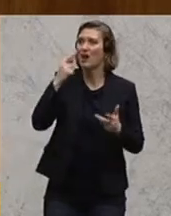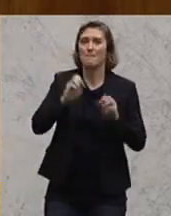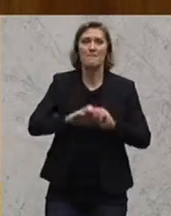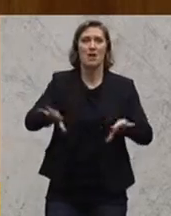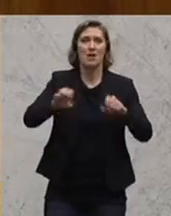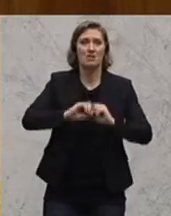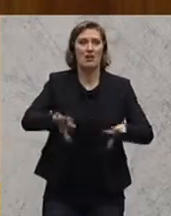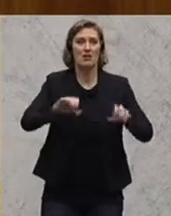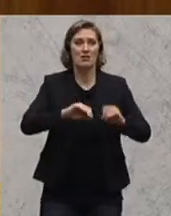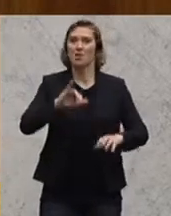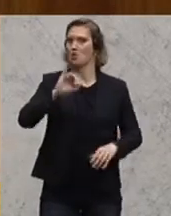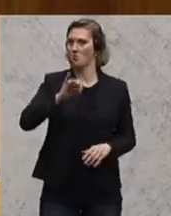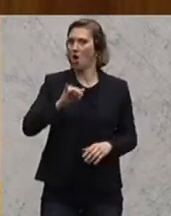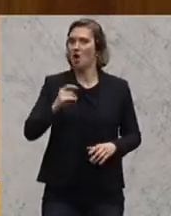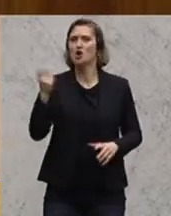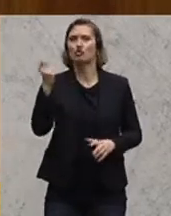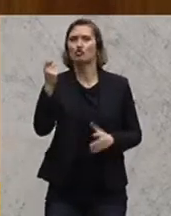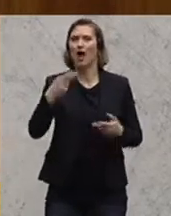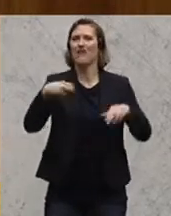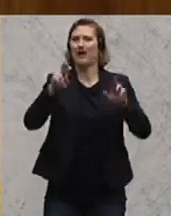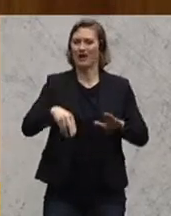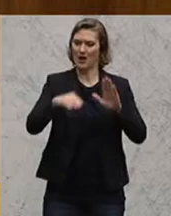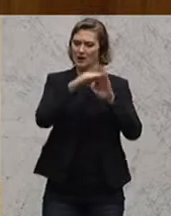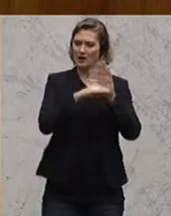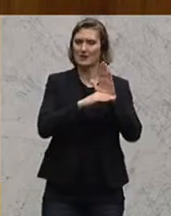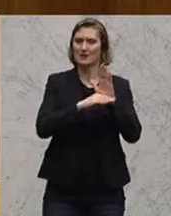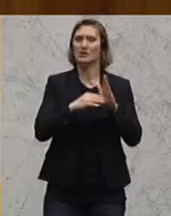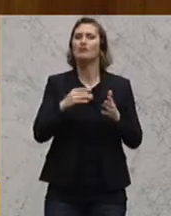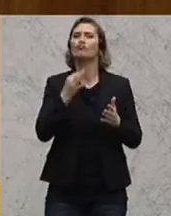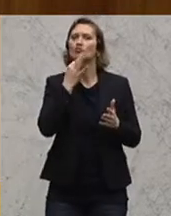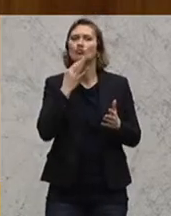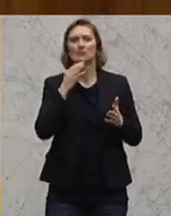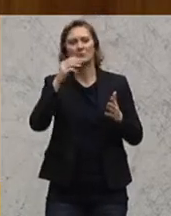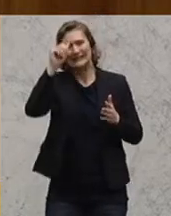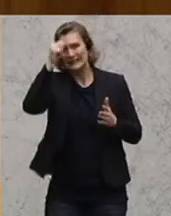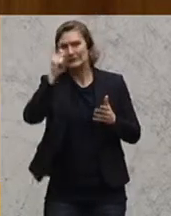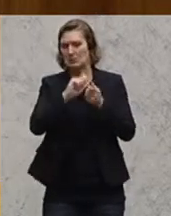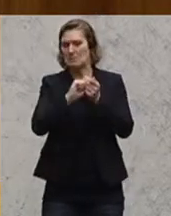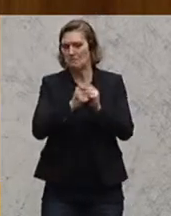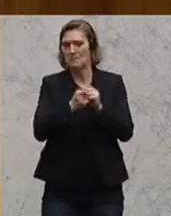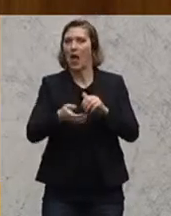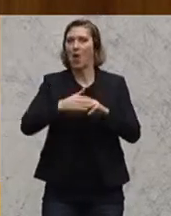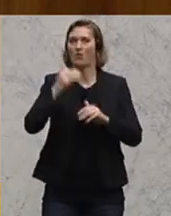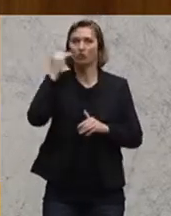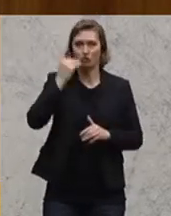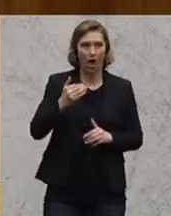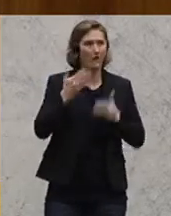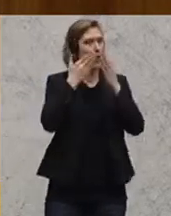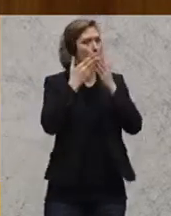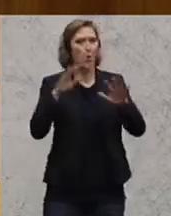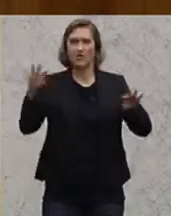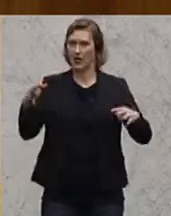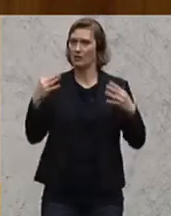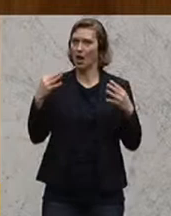sind, wurden zwar die strafrechtlichen Bestimmungen in Indien von staatlicher Seite in diesem Bereich verschärft und auch die